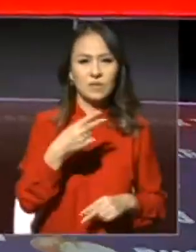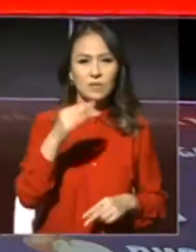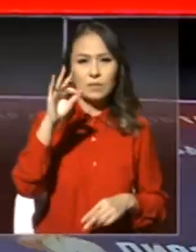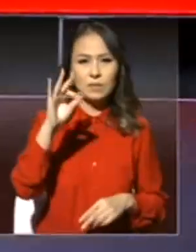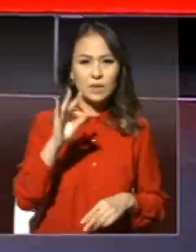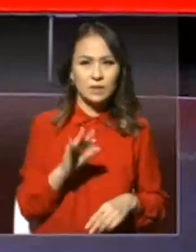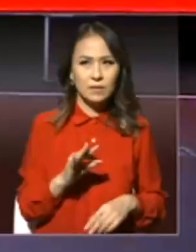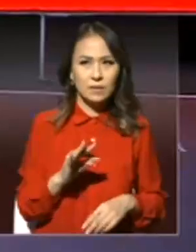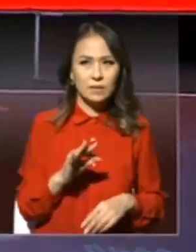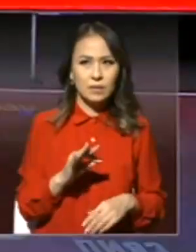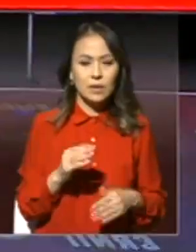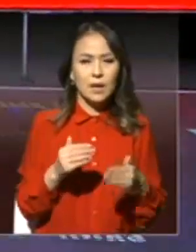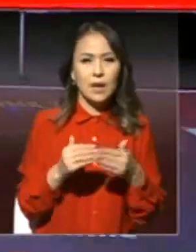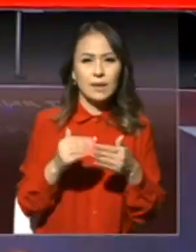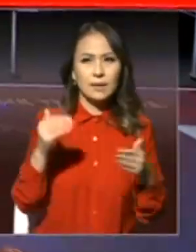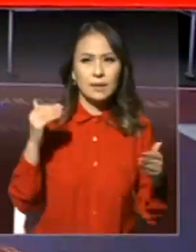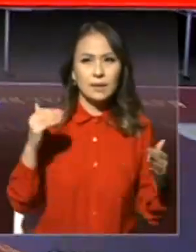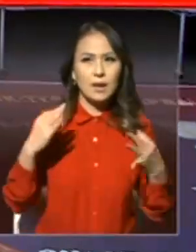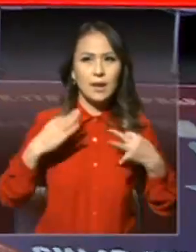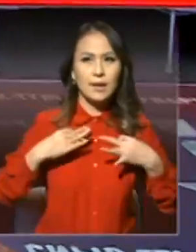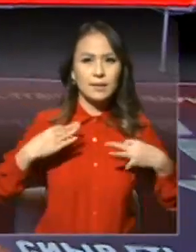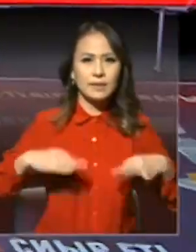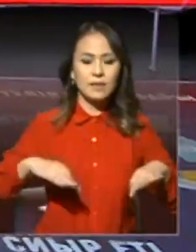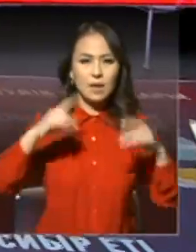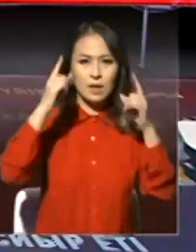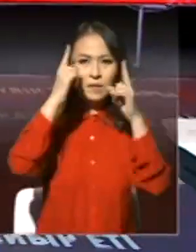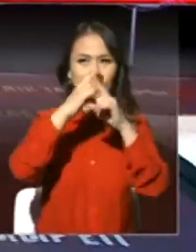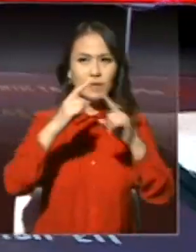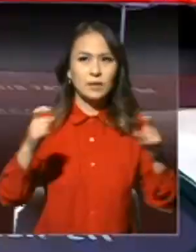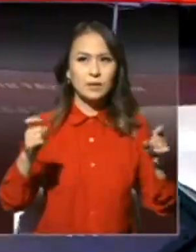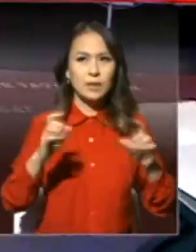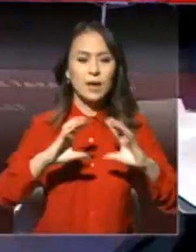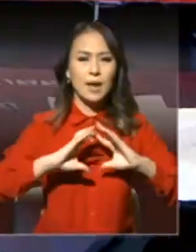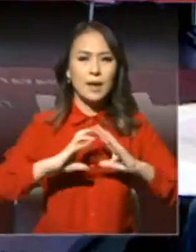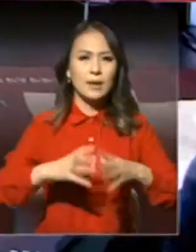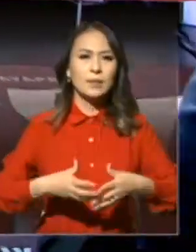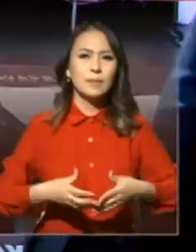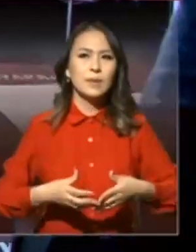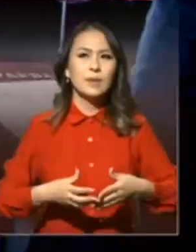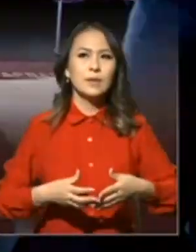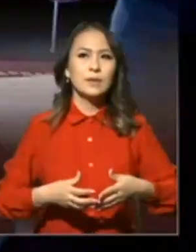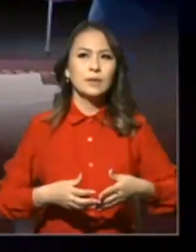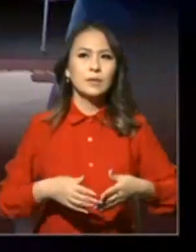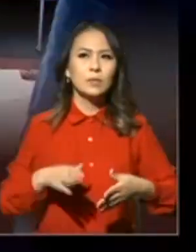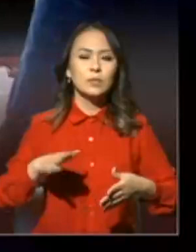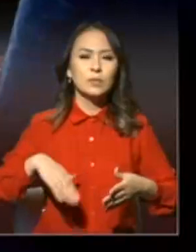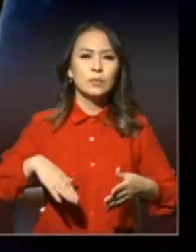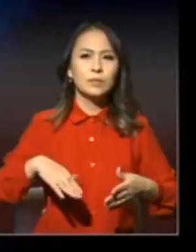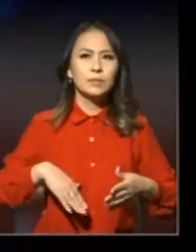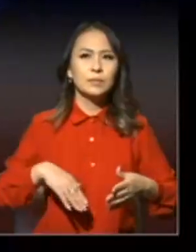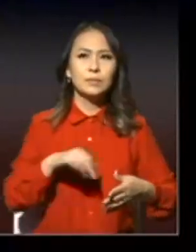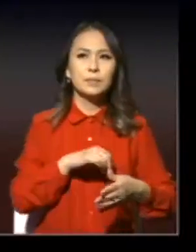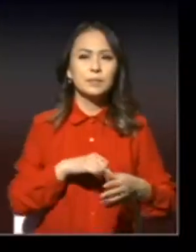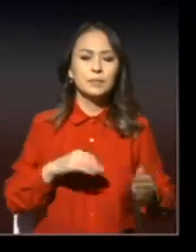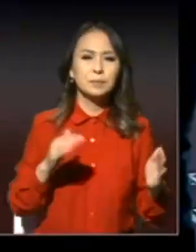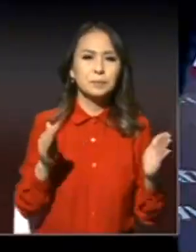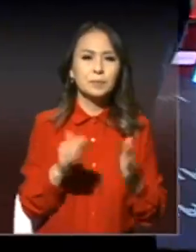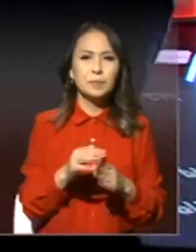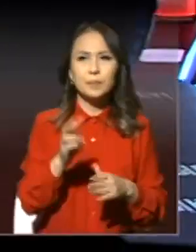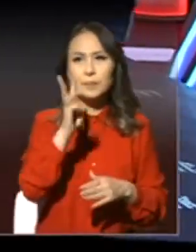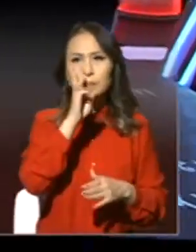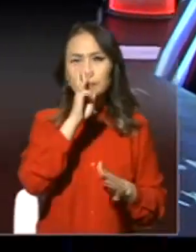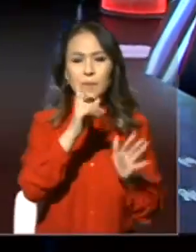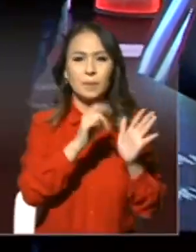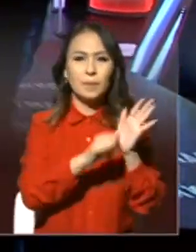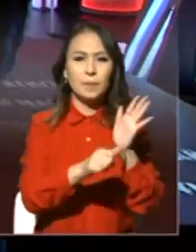көтереміз деп алдын ала айтып қояды ресми барлық бүкіл әлемге, халыққа. Сосын минималды зарплата 60 мың